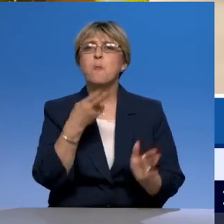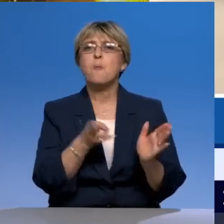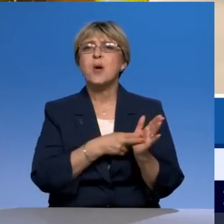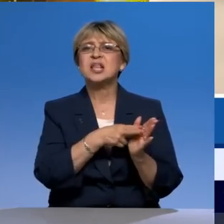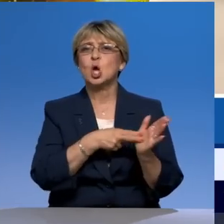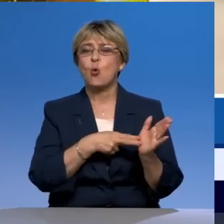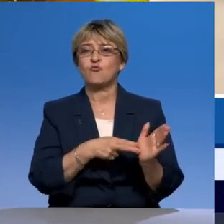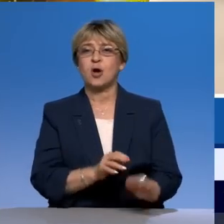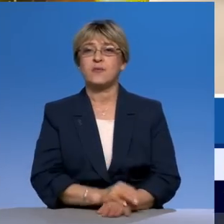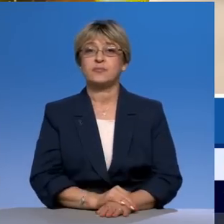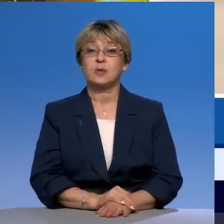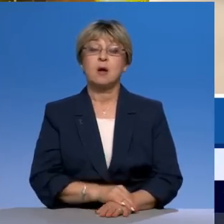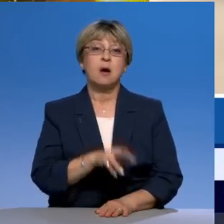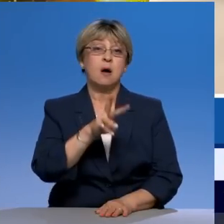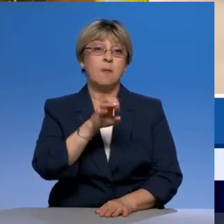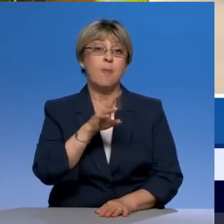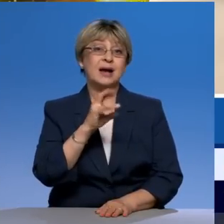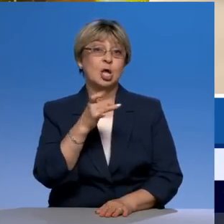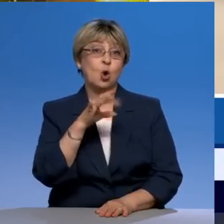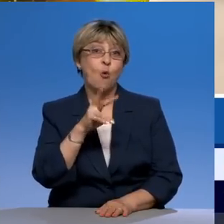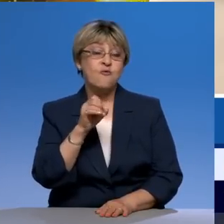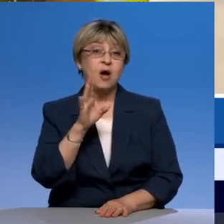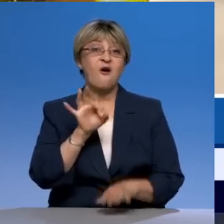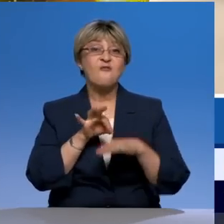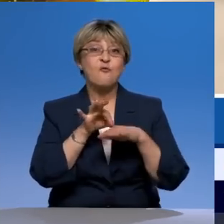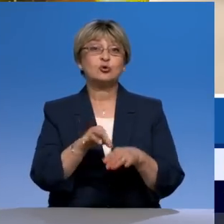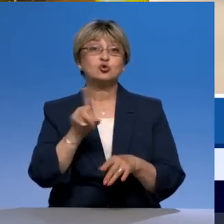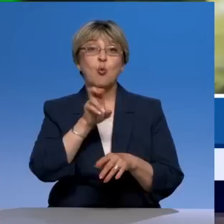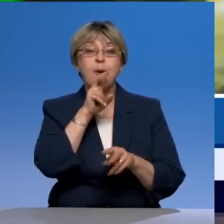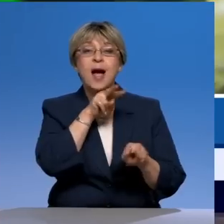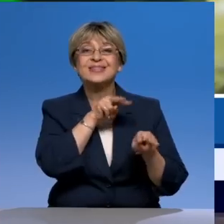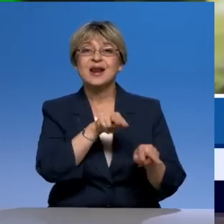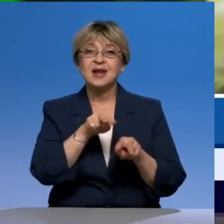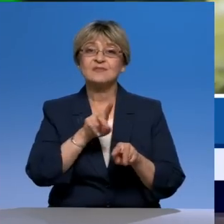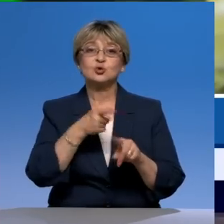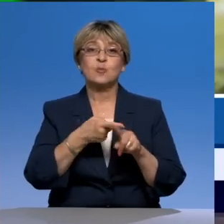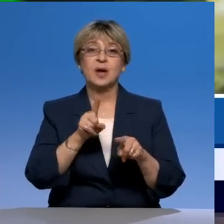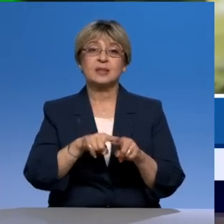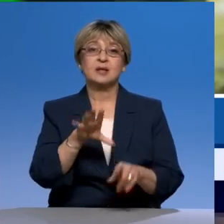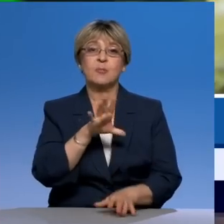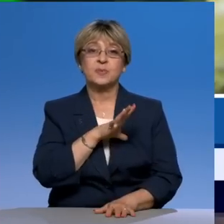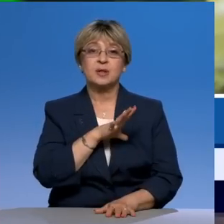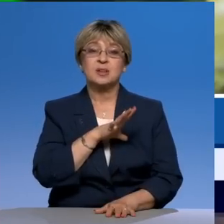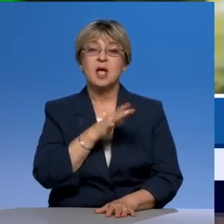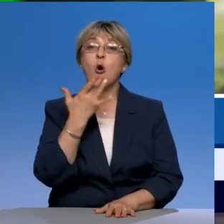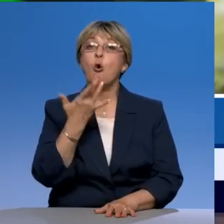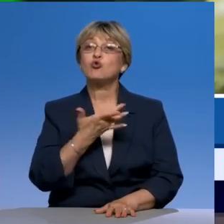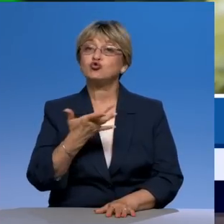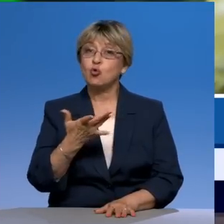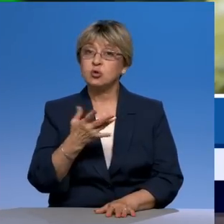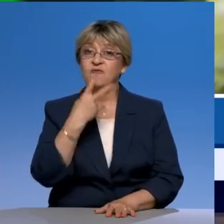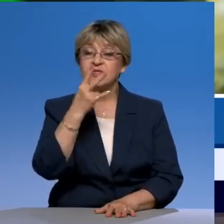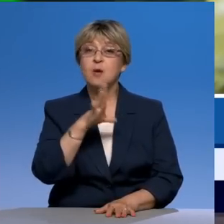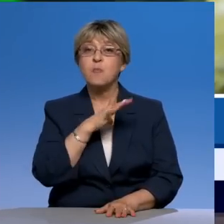счете за нее заплатим. Да, маркировка, разумеется, вводится для того, чтобы контролировать, чтобы это было отчетное, чтобы было видно